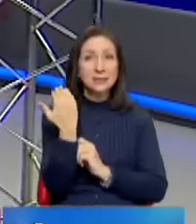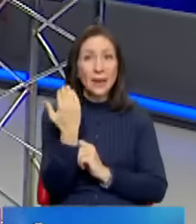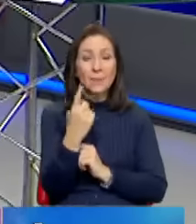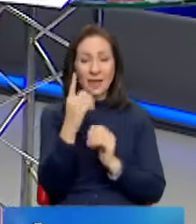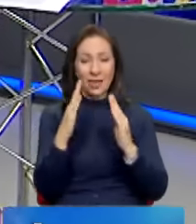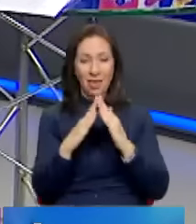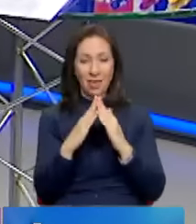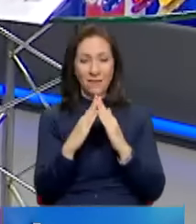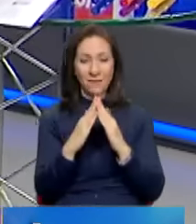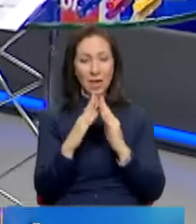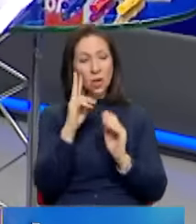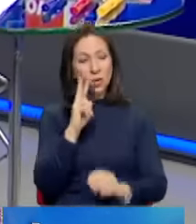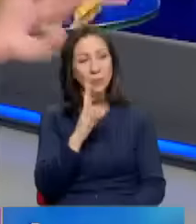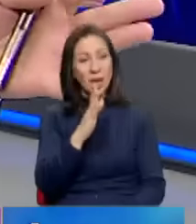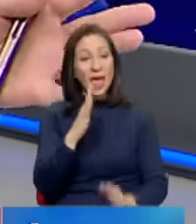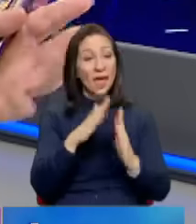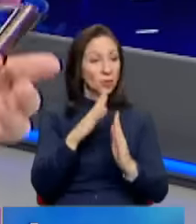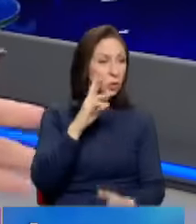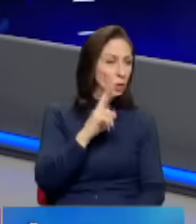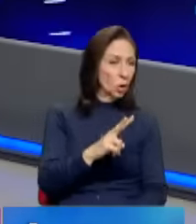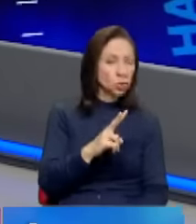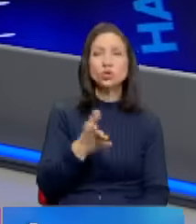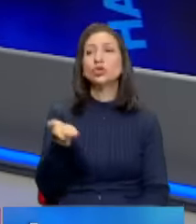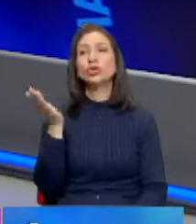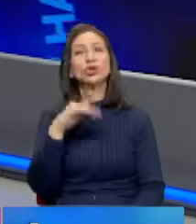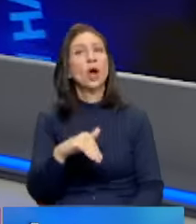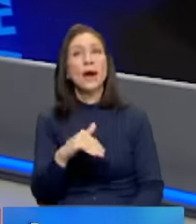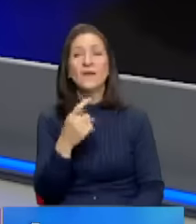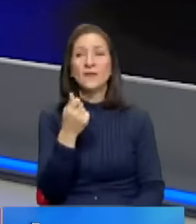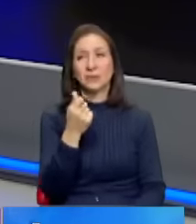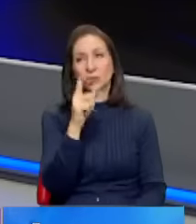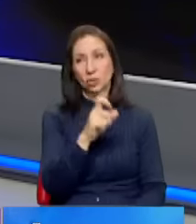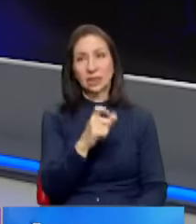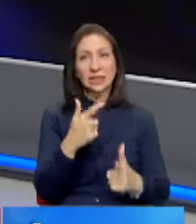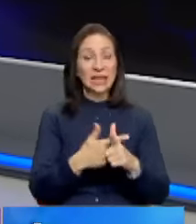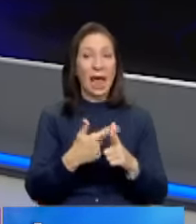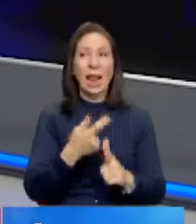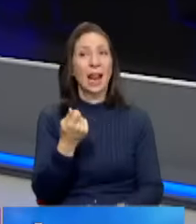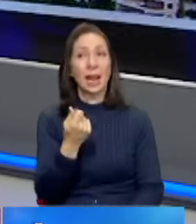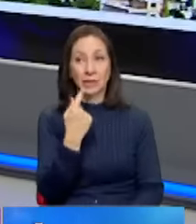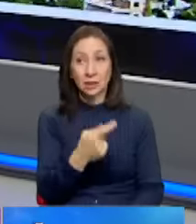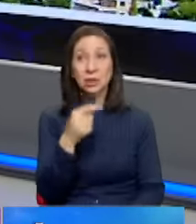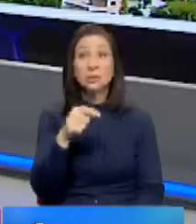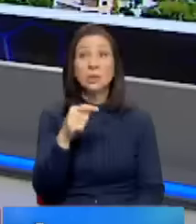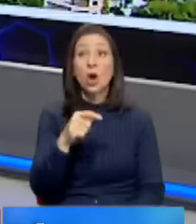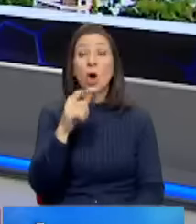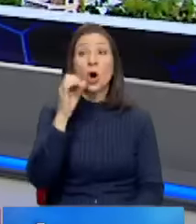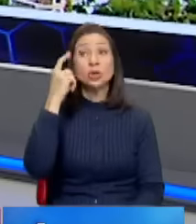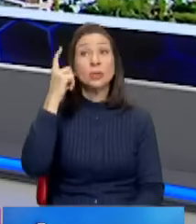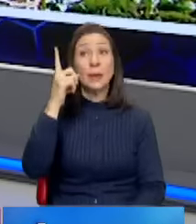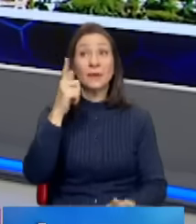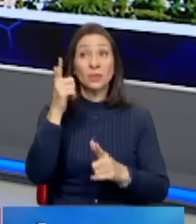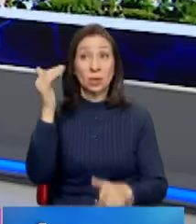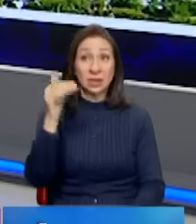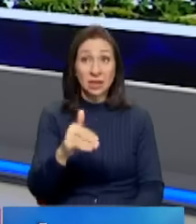bir evi görmeye gittiğimizde önce evi görür, ondan sonra fiyatını sorardık, kirası ne kadar derdik. Şimdi Osmaniye'den bir görüntü